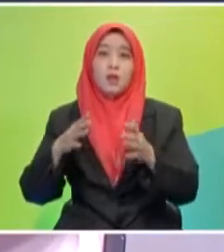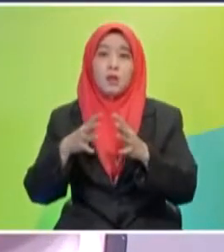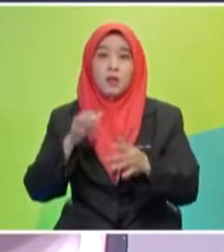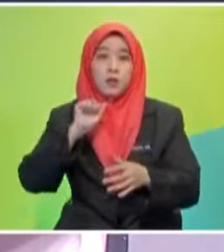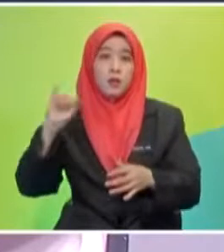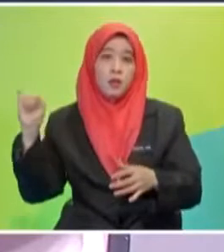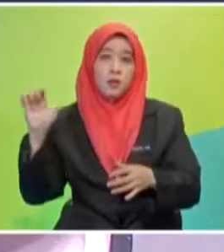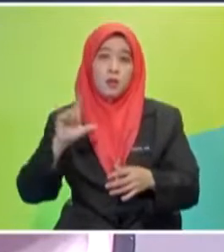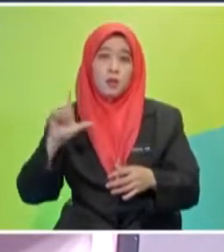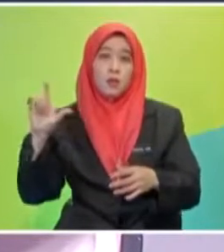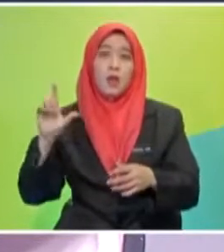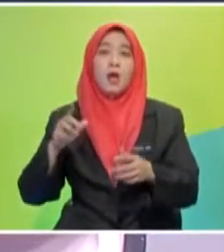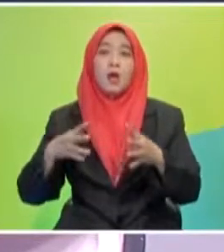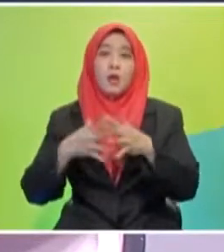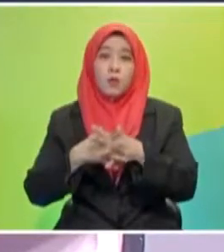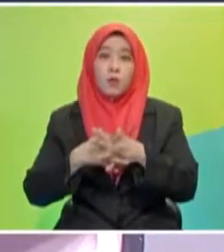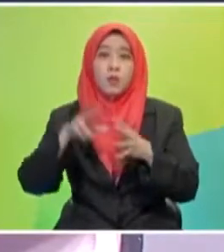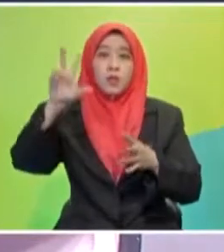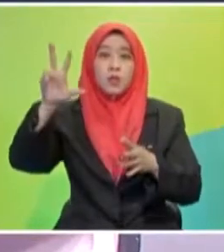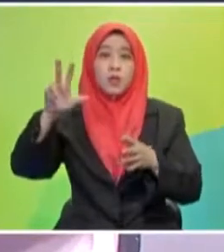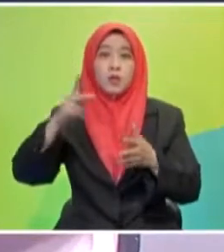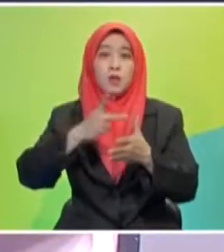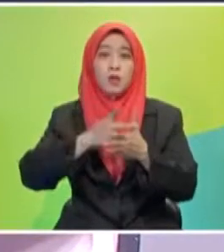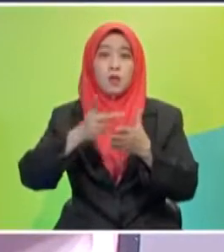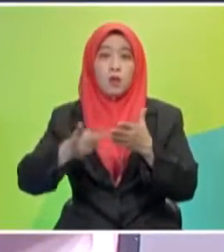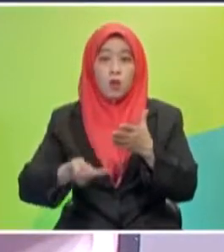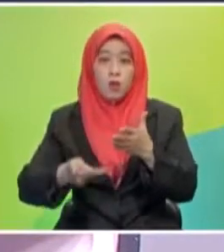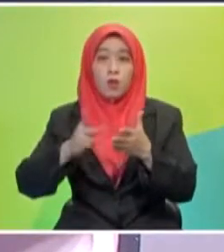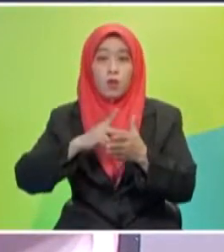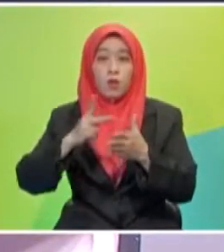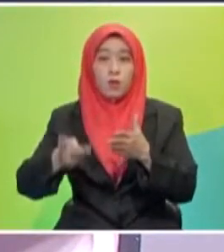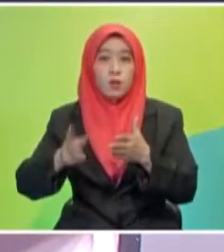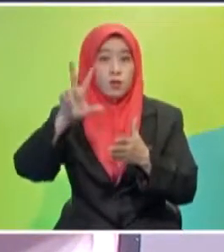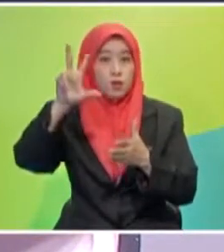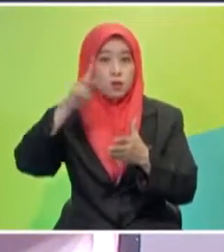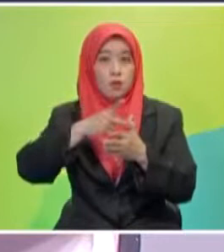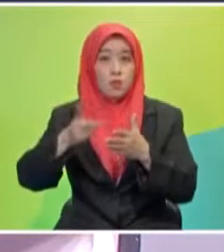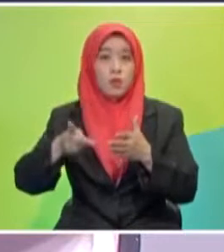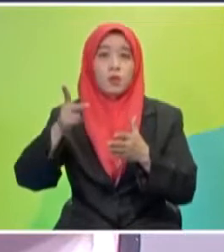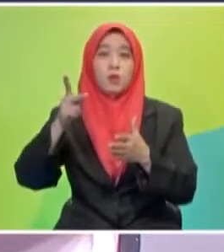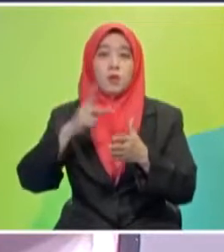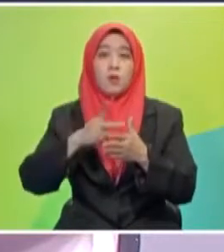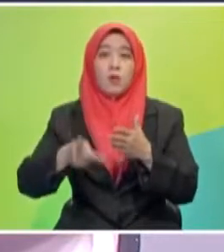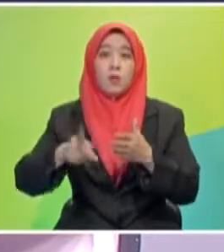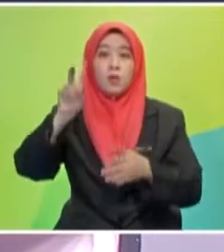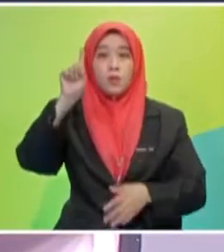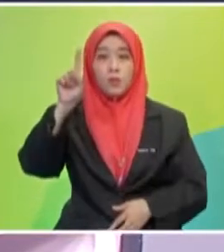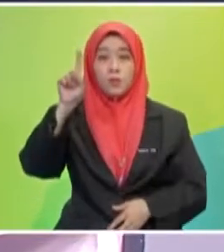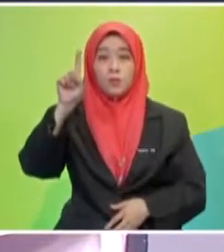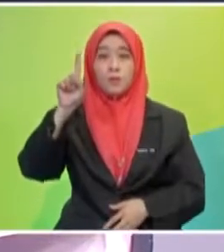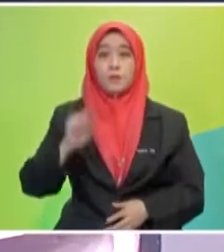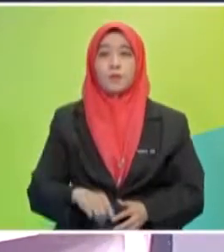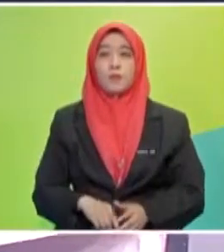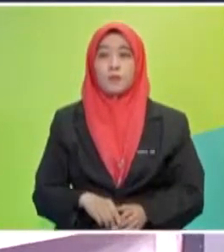tiga komponen Oke gabungan tiga komponen yaitu komponen yang pertama Oke juga